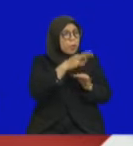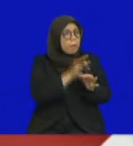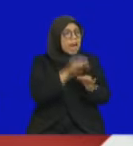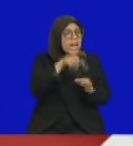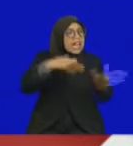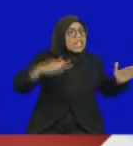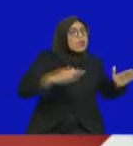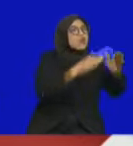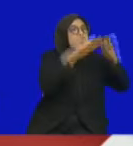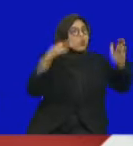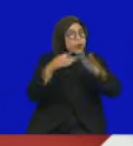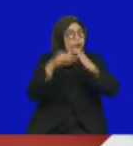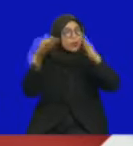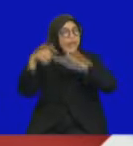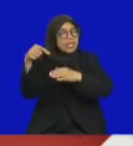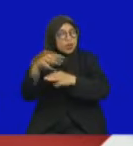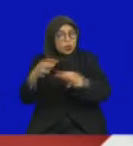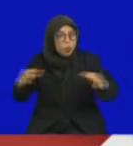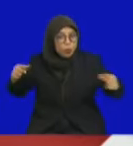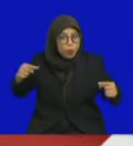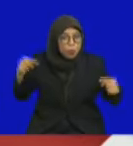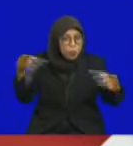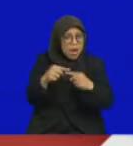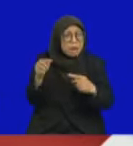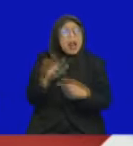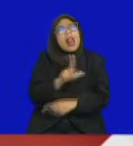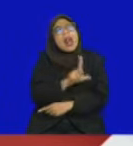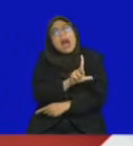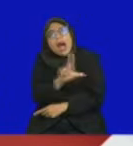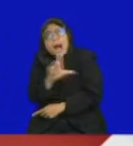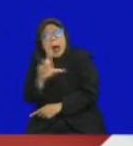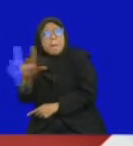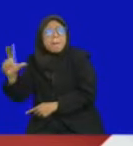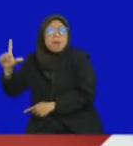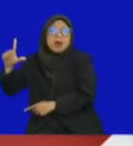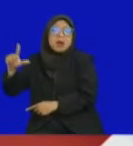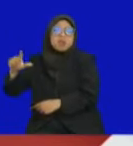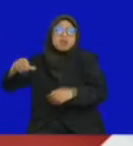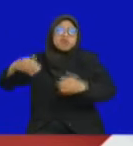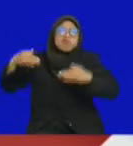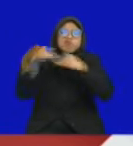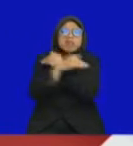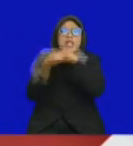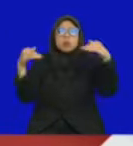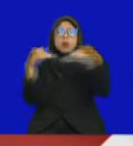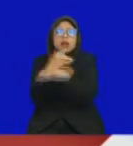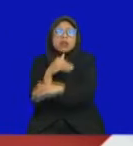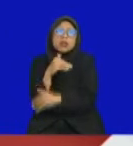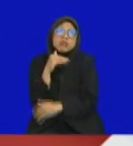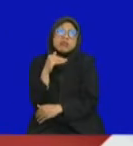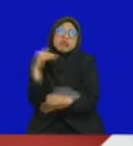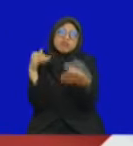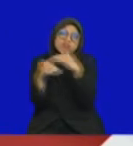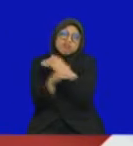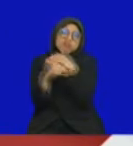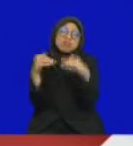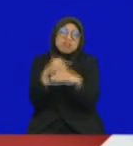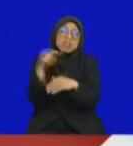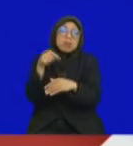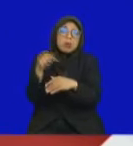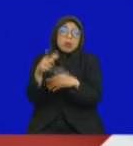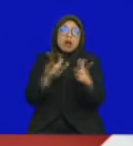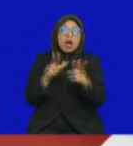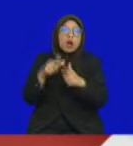gunung-gunung yang mengakibatkan lamanya perjalanan transportasi tersebut nah kemudian kalau kita